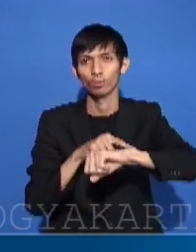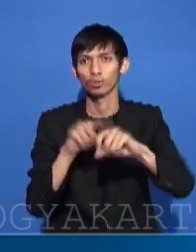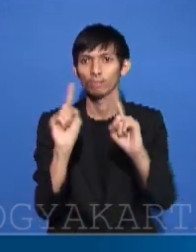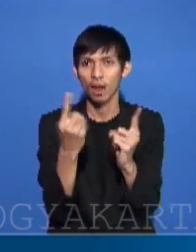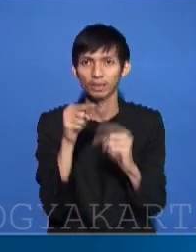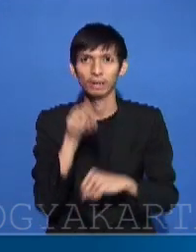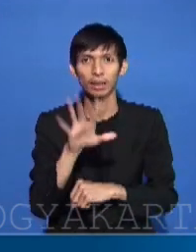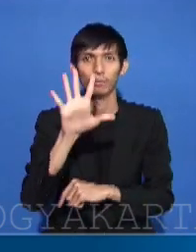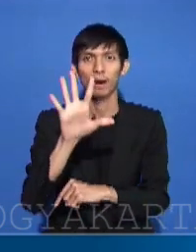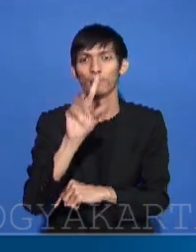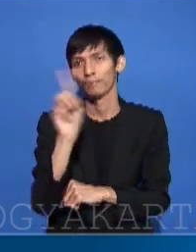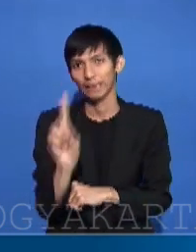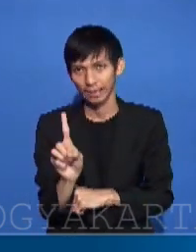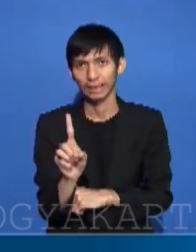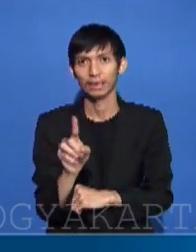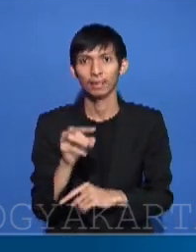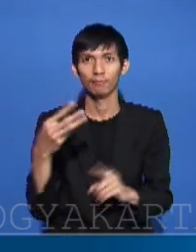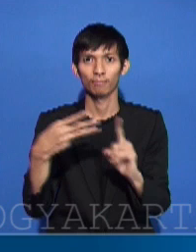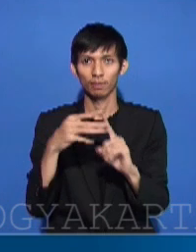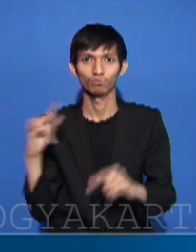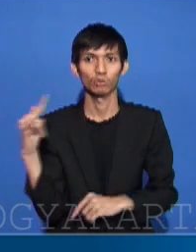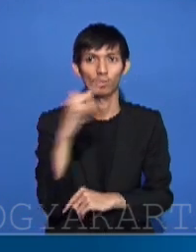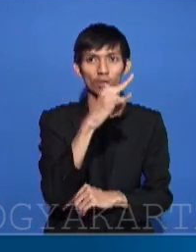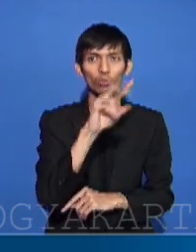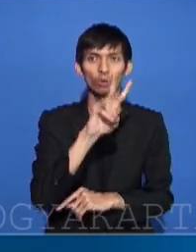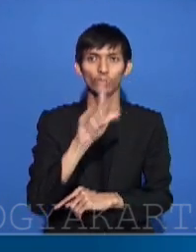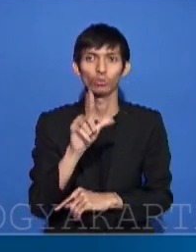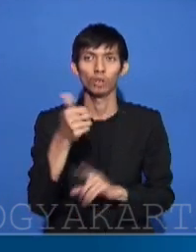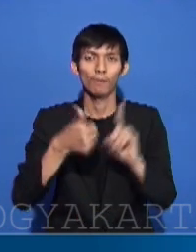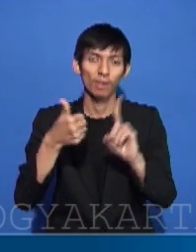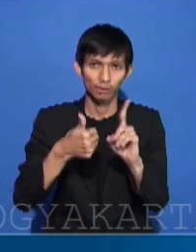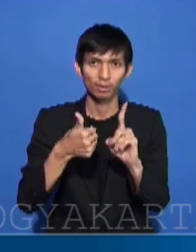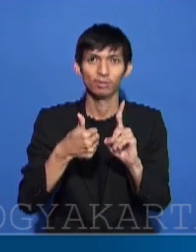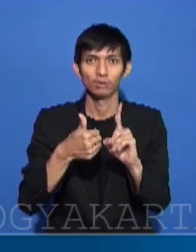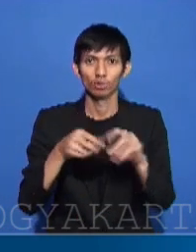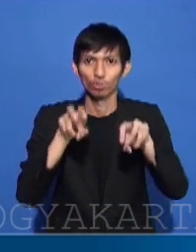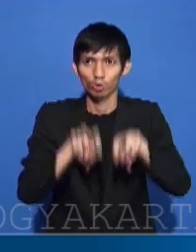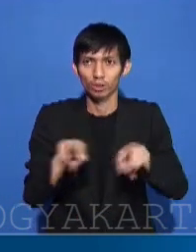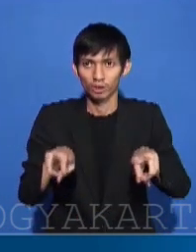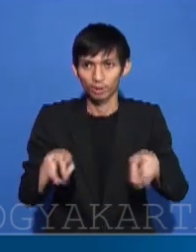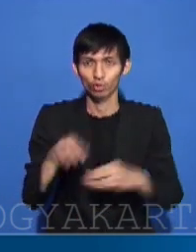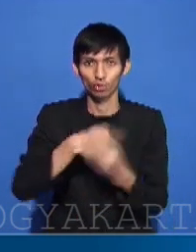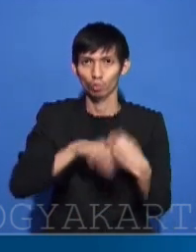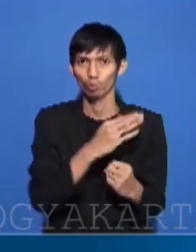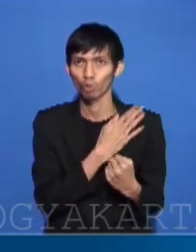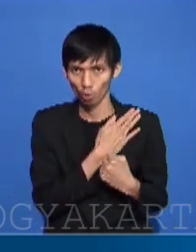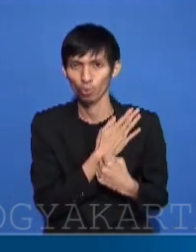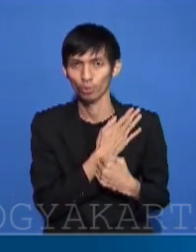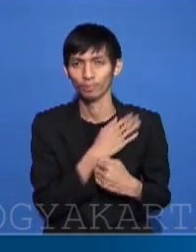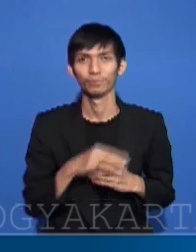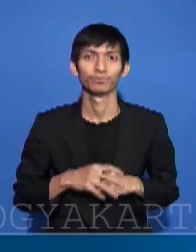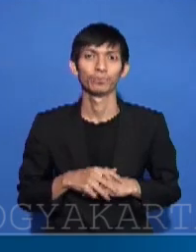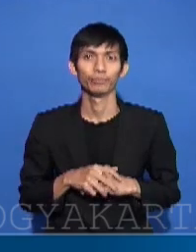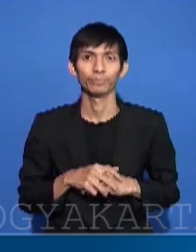waktu Indonesia Barat dengan membawa 216 penumpang jamaah umroh. Direktur Human Capital PT Garuda